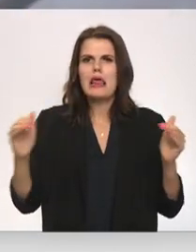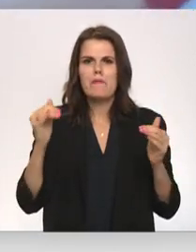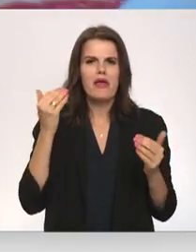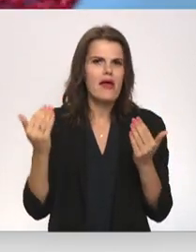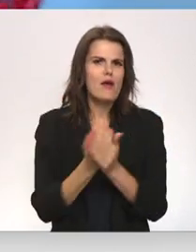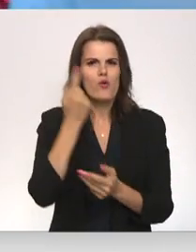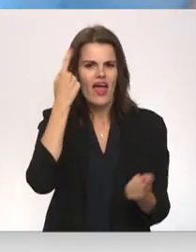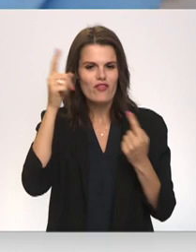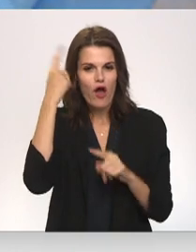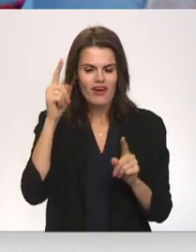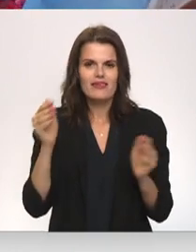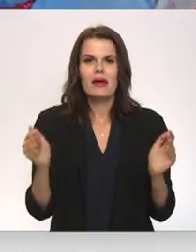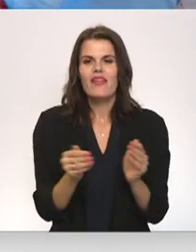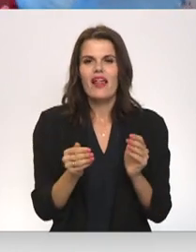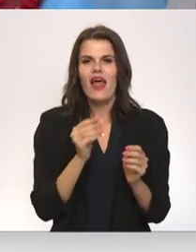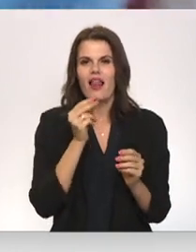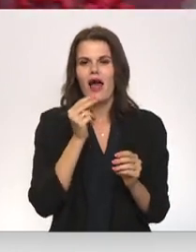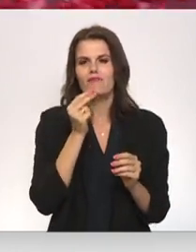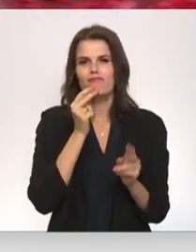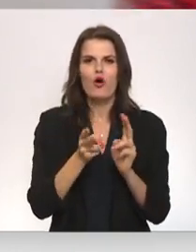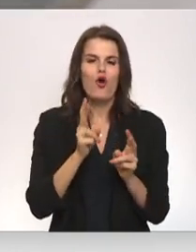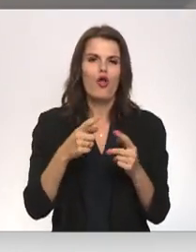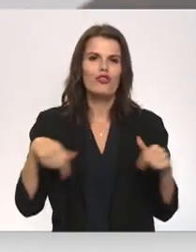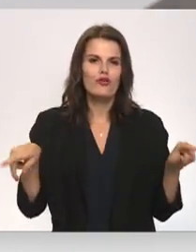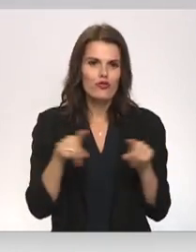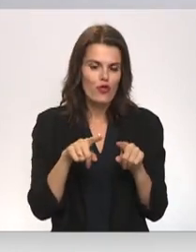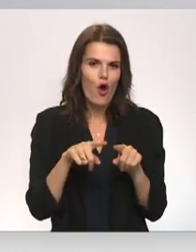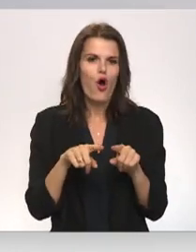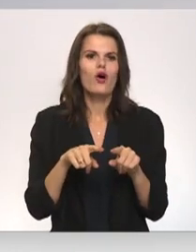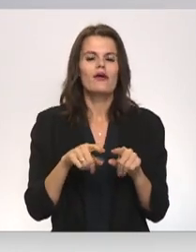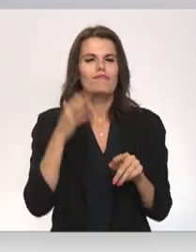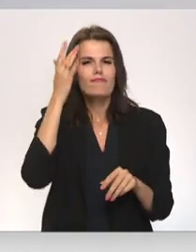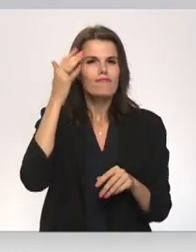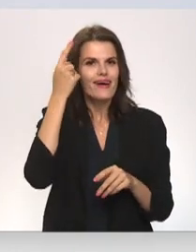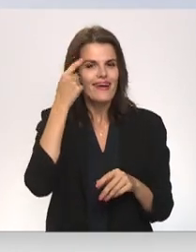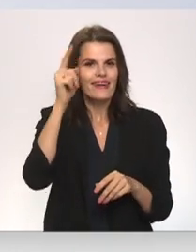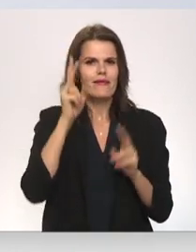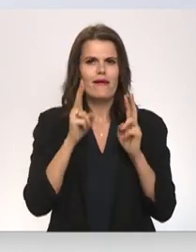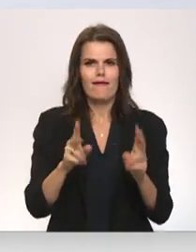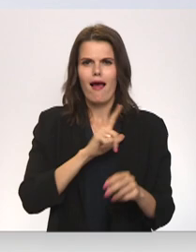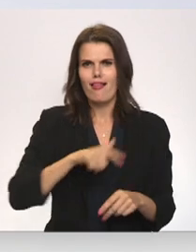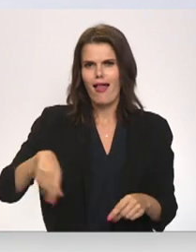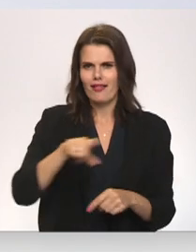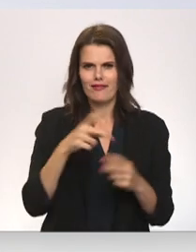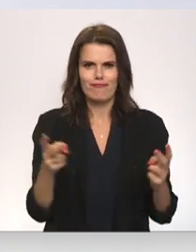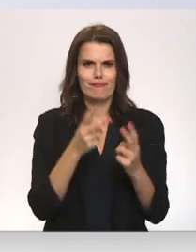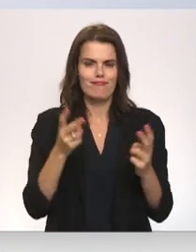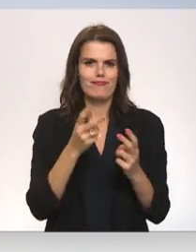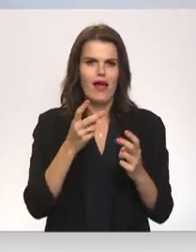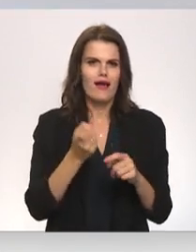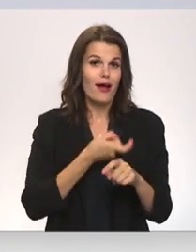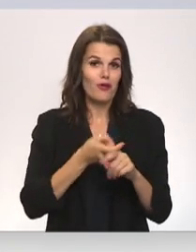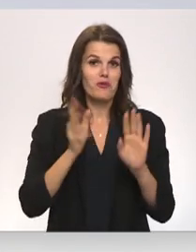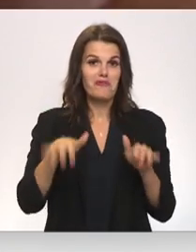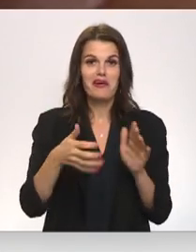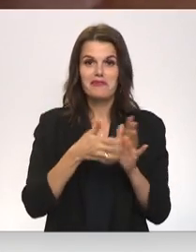Nelielajā konditorijā Ineses Tortes Kuldīgas novada Rumbas pagastā izlūlotā ideja, ka latviešiem tik ierasto kartupeli varētu izmantot arī